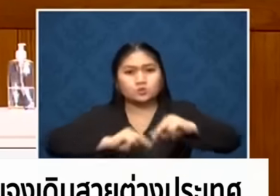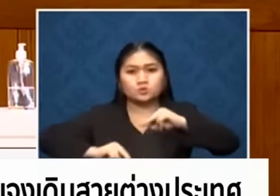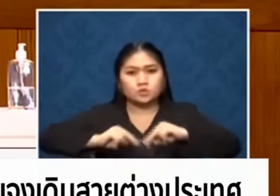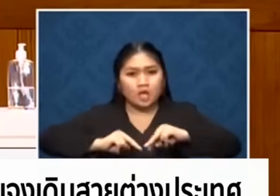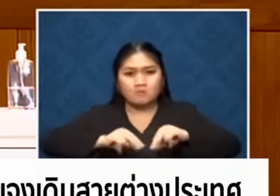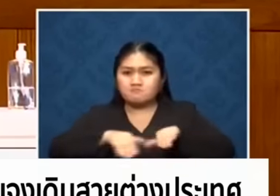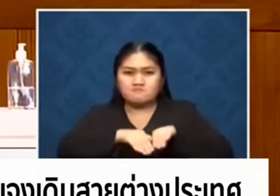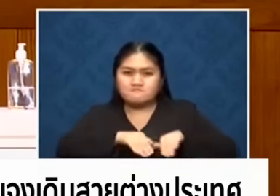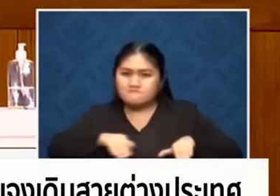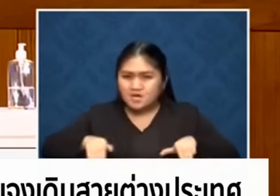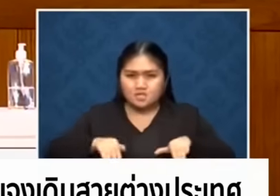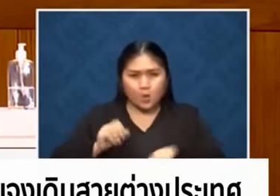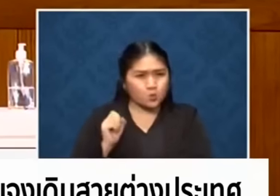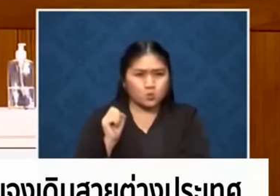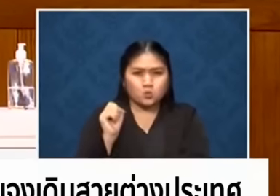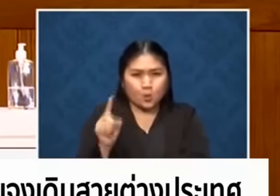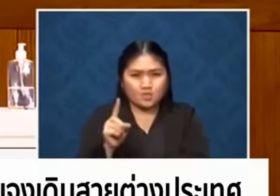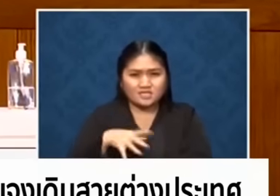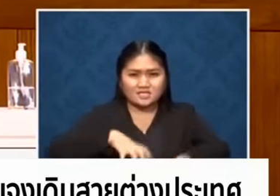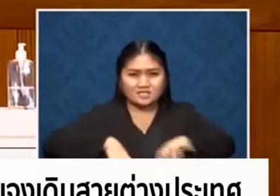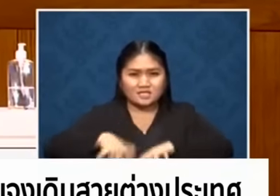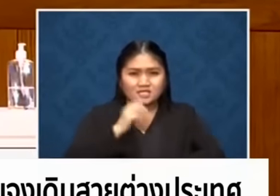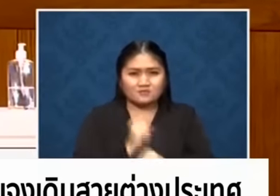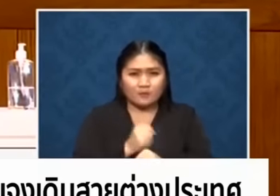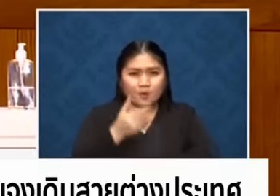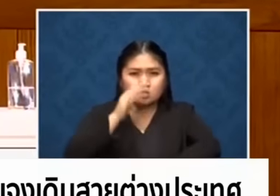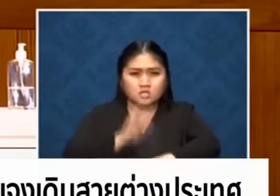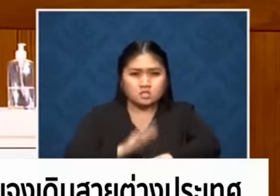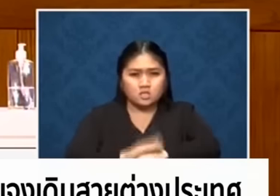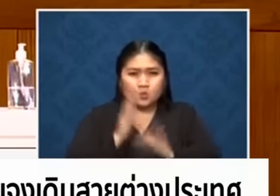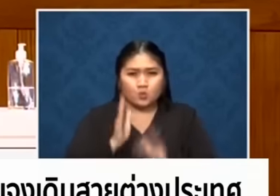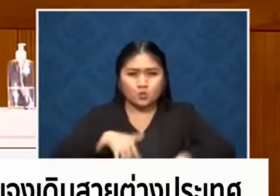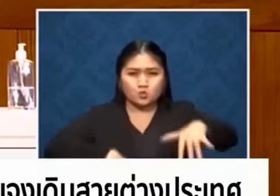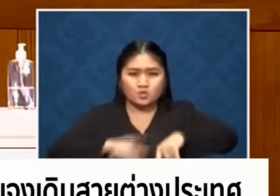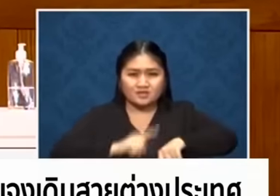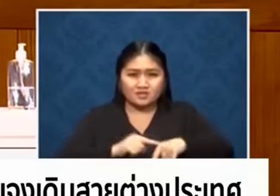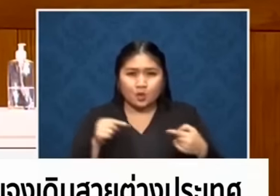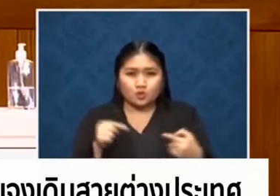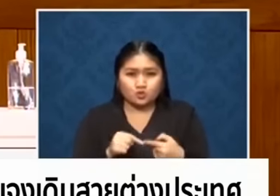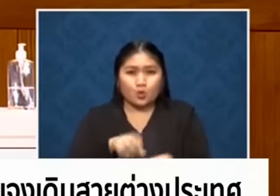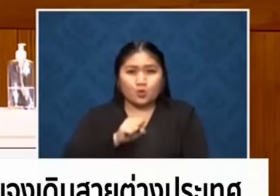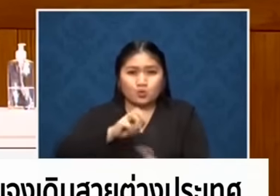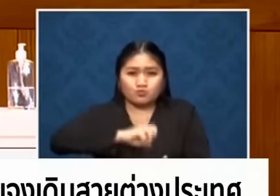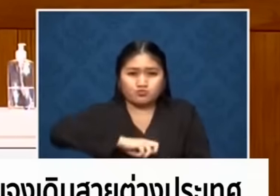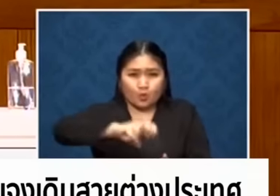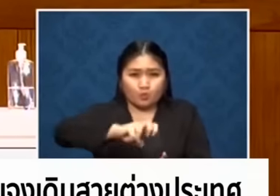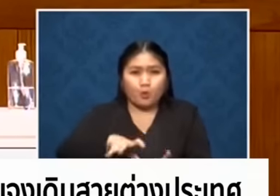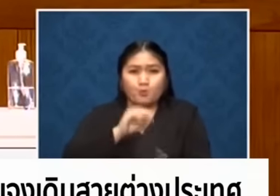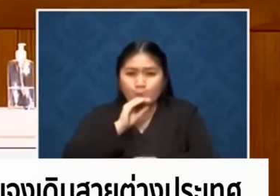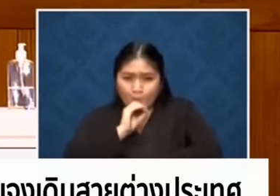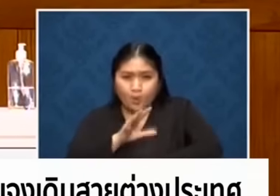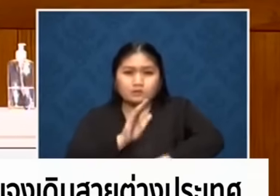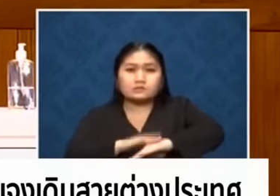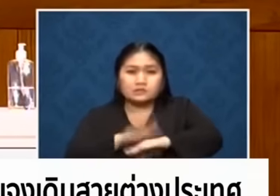าสีอะไรเพราะว่าโซเชียลคงให้ความสนใจเรื่องถุงเท้าของท่านก็เป็นความน่ารักส่วนตัวเอาอวยนะจ๊ะเพราะว่าเขาอยู่พรรครัฐบาลด้วยกันใช่ไหมแ